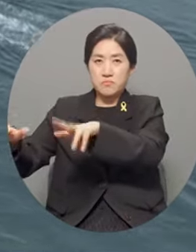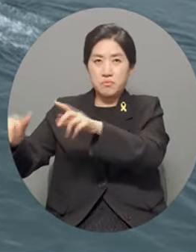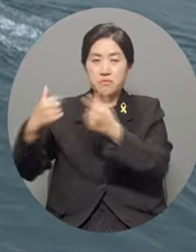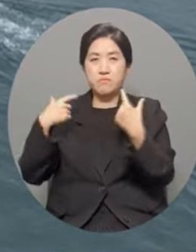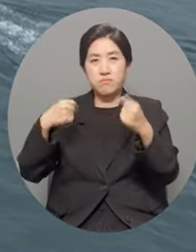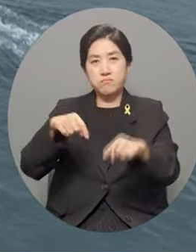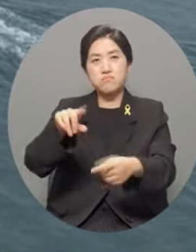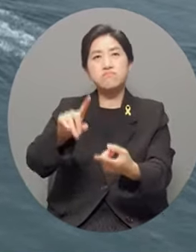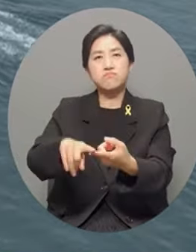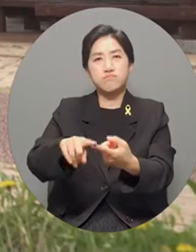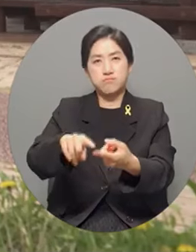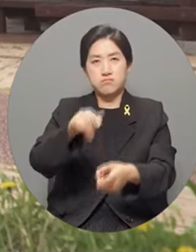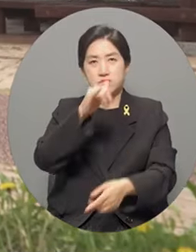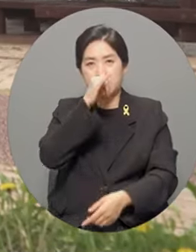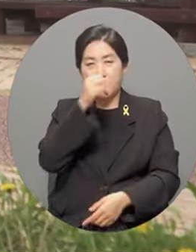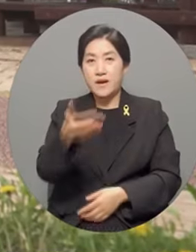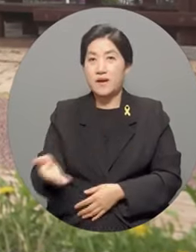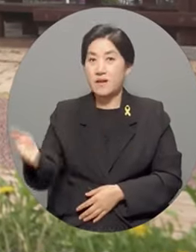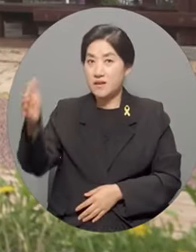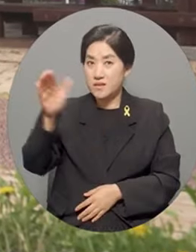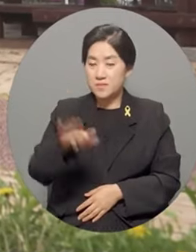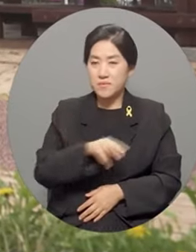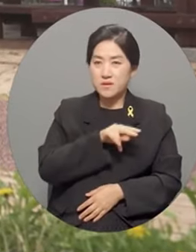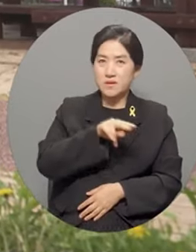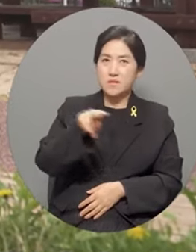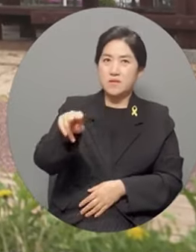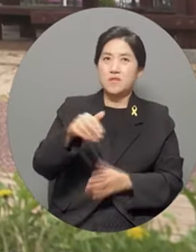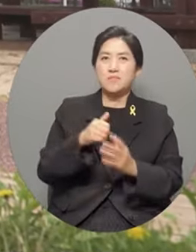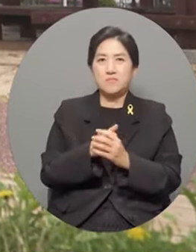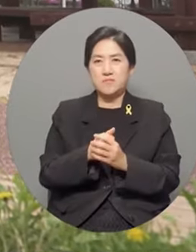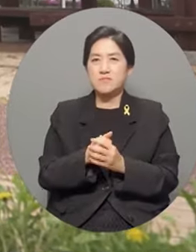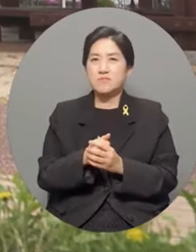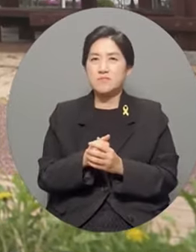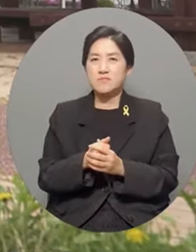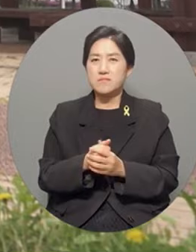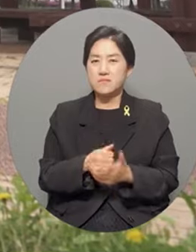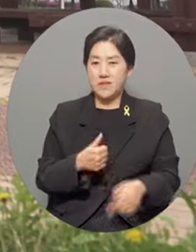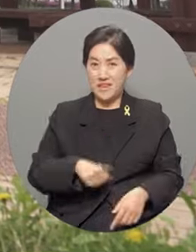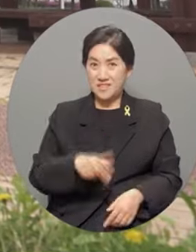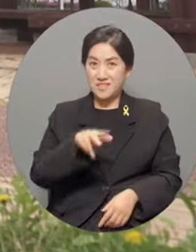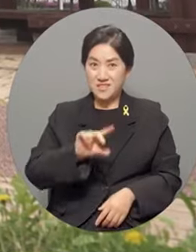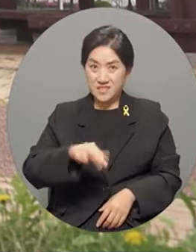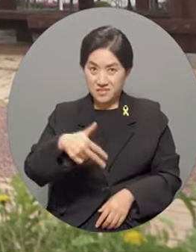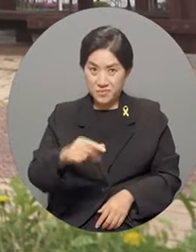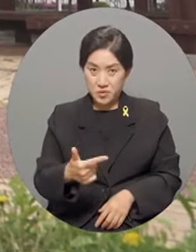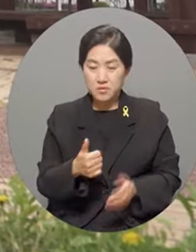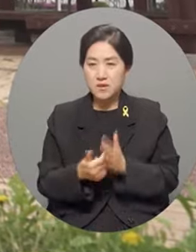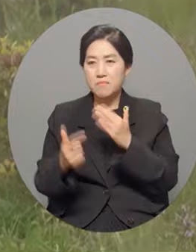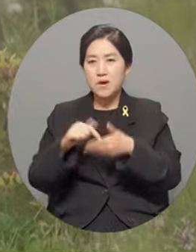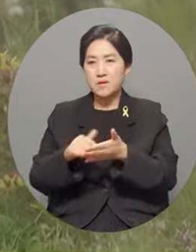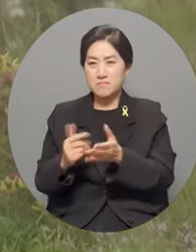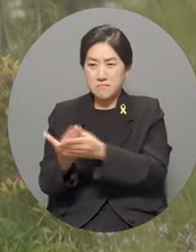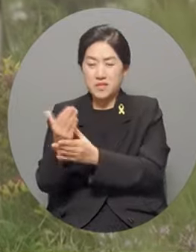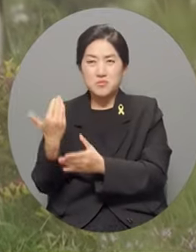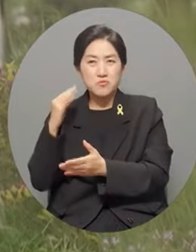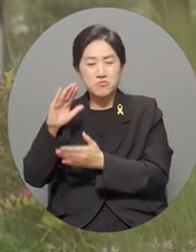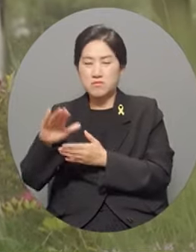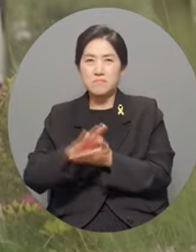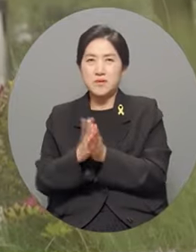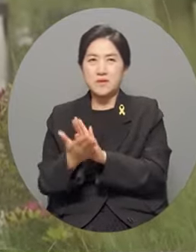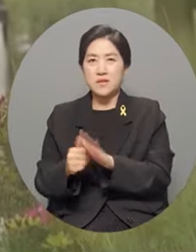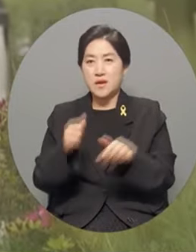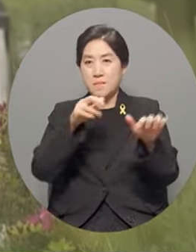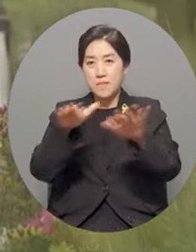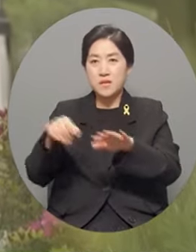자리에 있습니다 하지만이를 바라보는 전의 마음은 전과 후가 많이 바뀌었습니다이 바다로